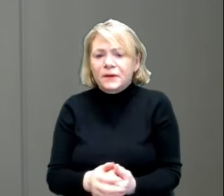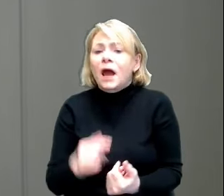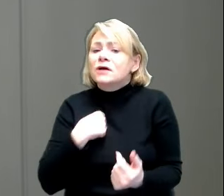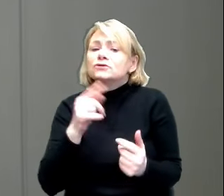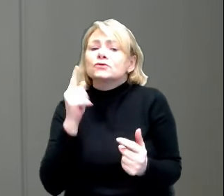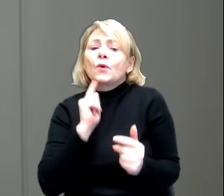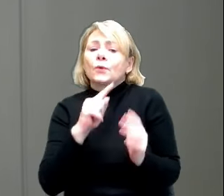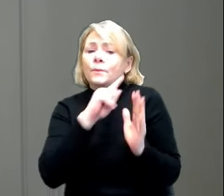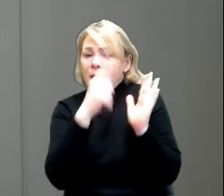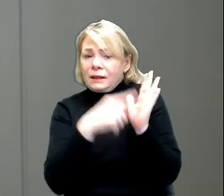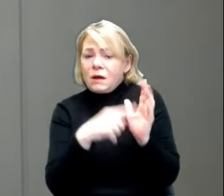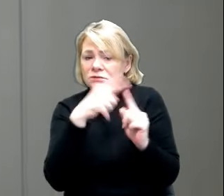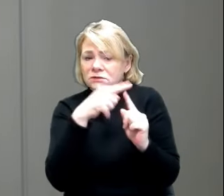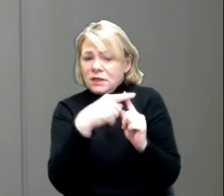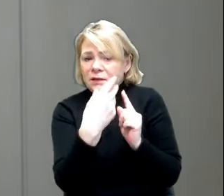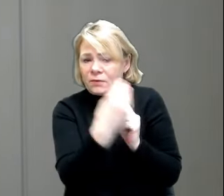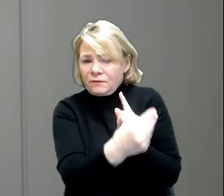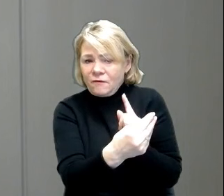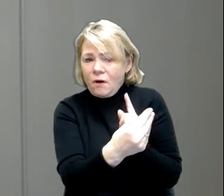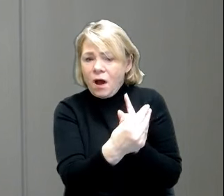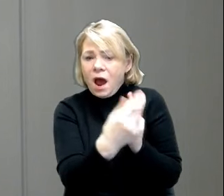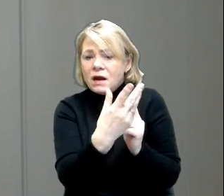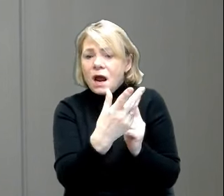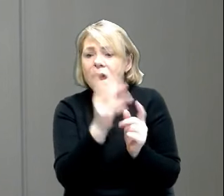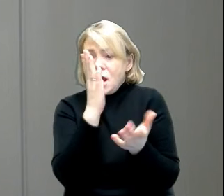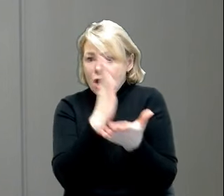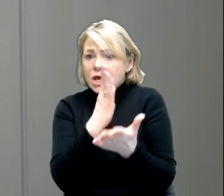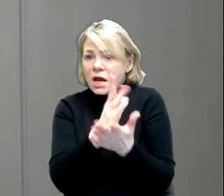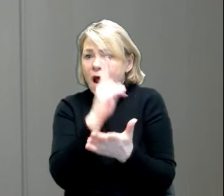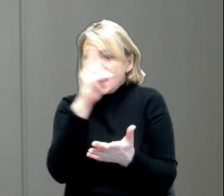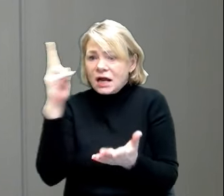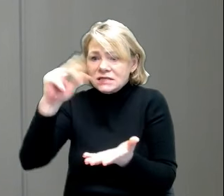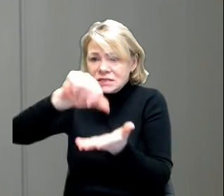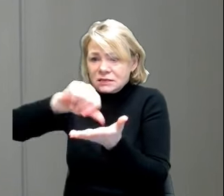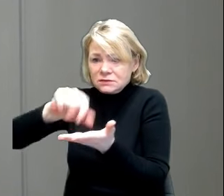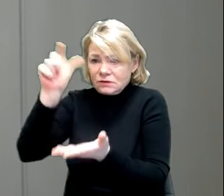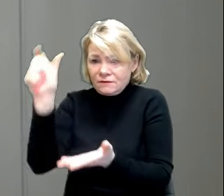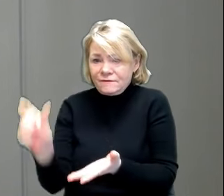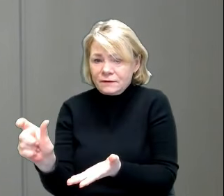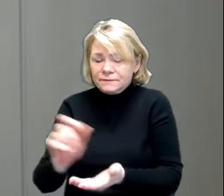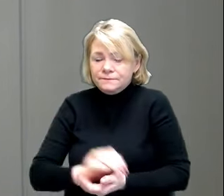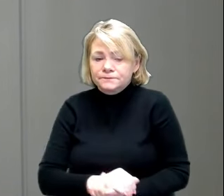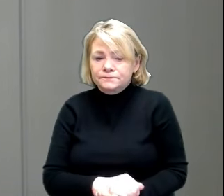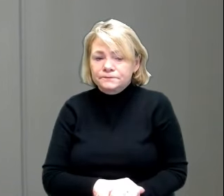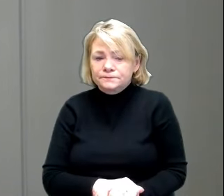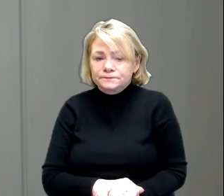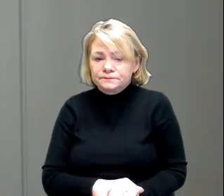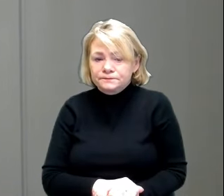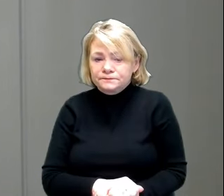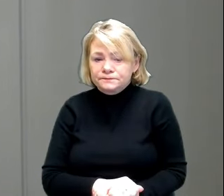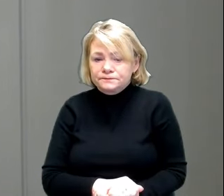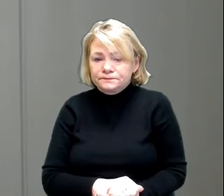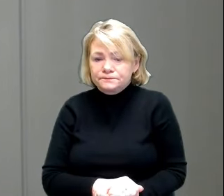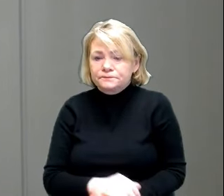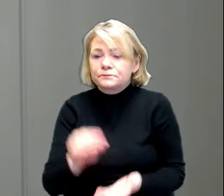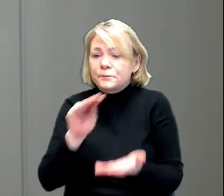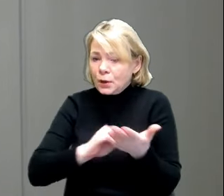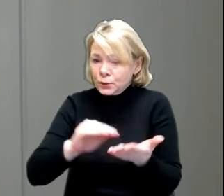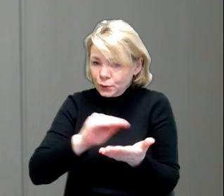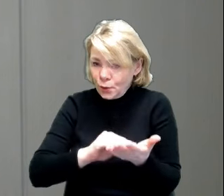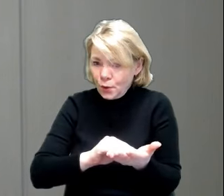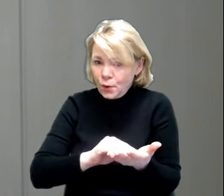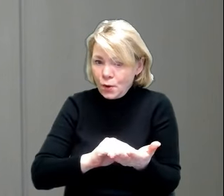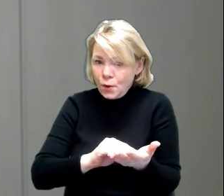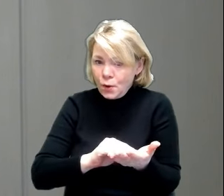yra asmuo atstovaujančis taryba išvis toksai ar yra asmuo kuris atstovauja